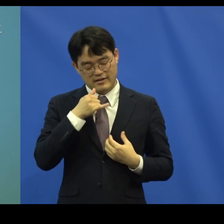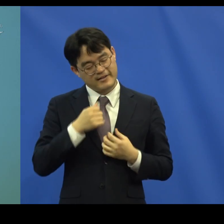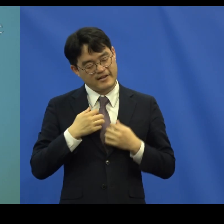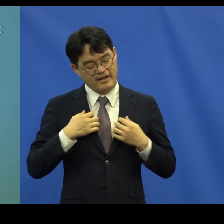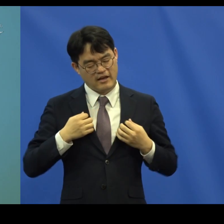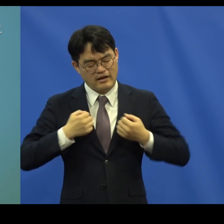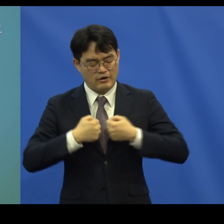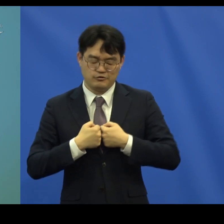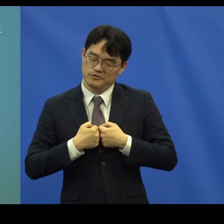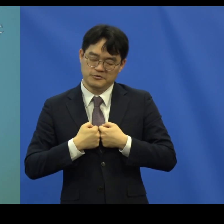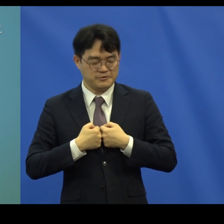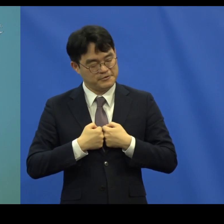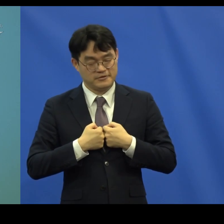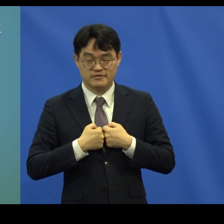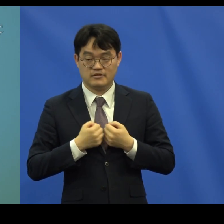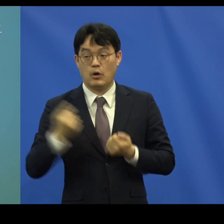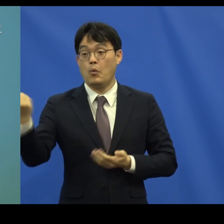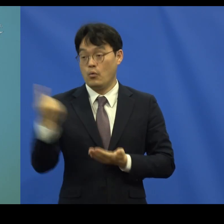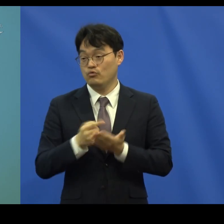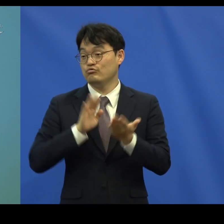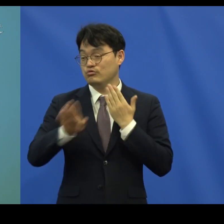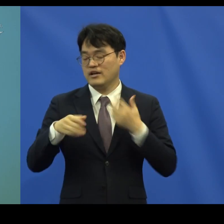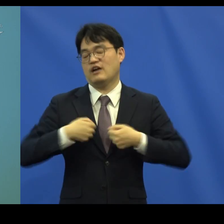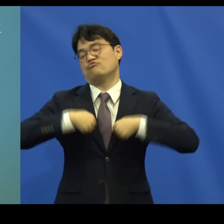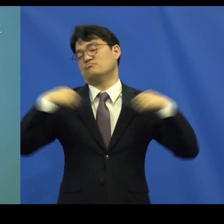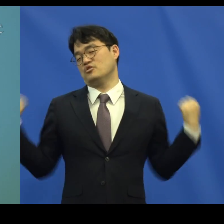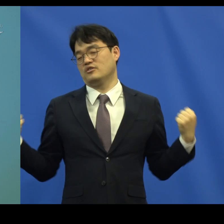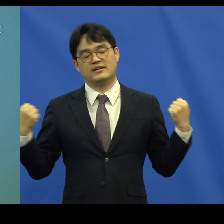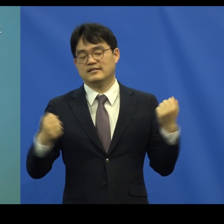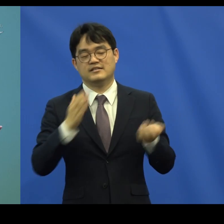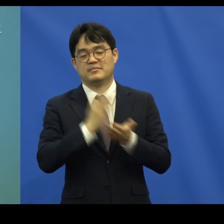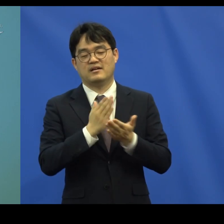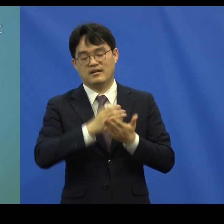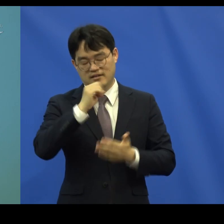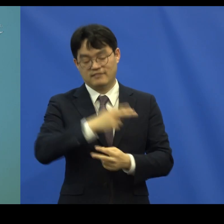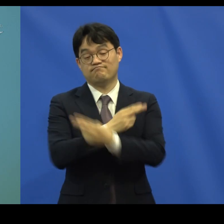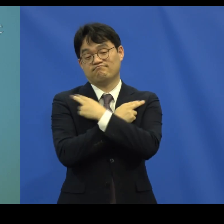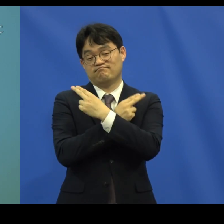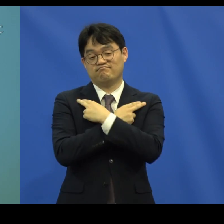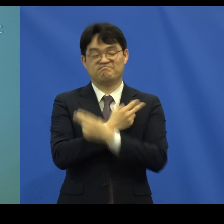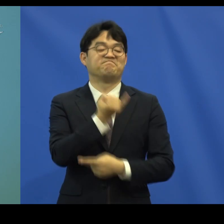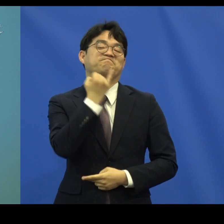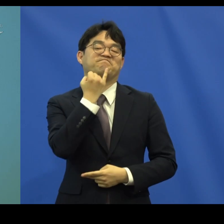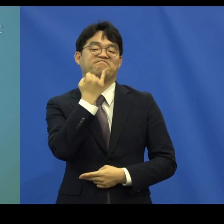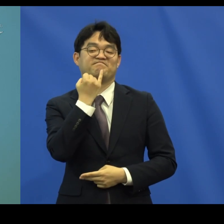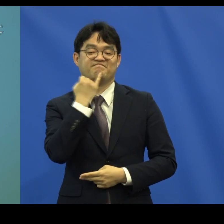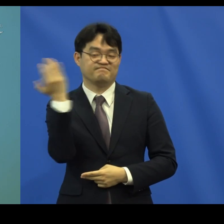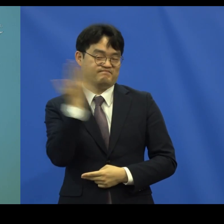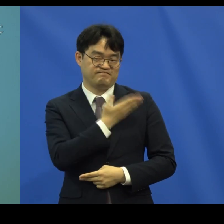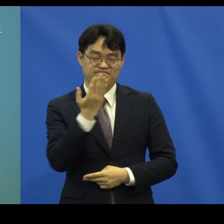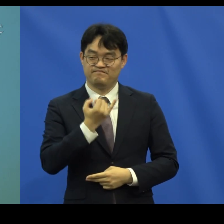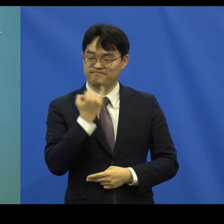이제 제가 그 가운을 이제 벗기로 하고 또 다 그렇게 이제 했습니다.